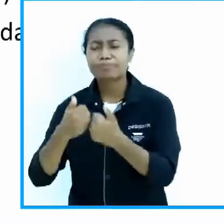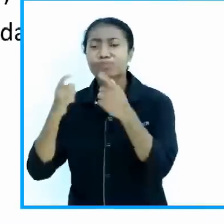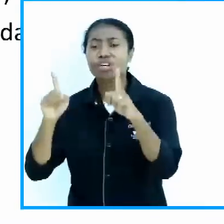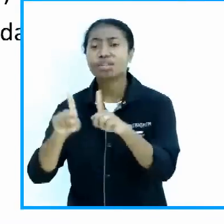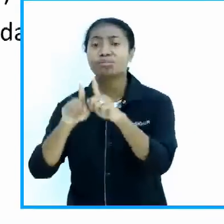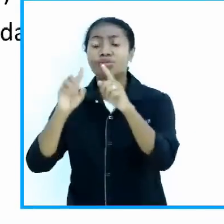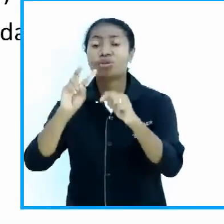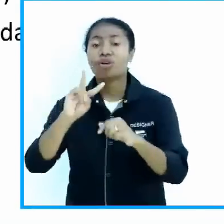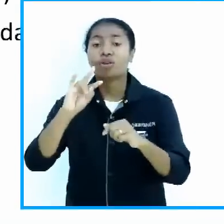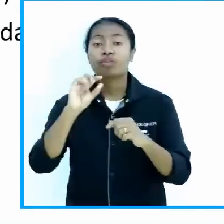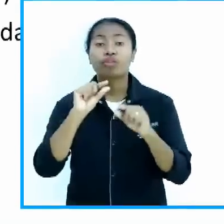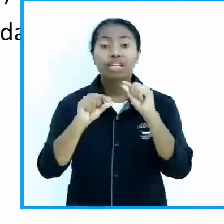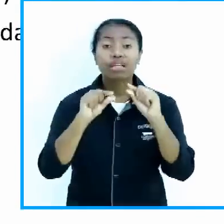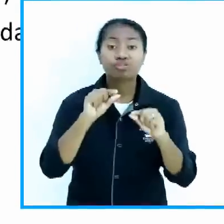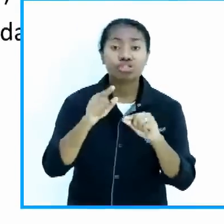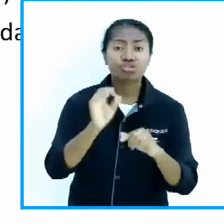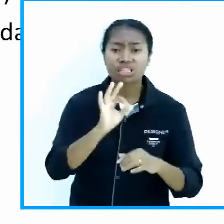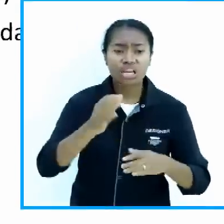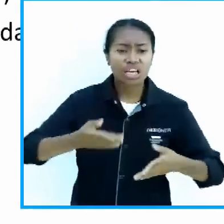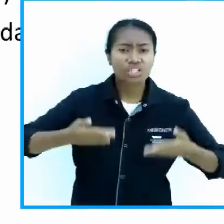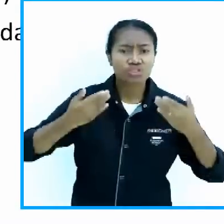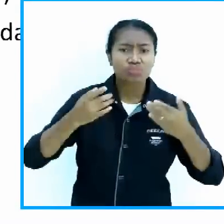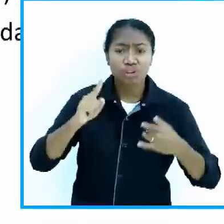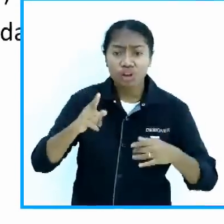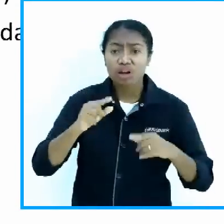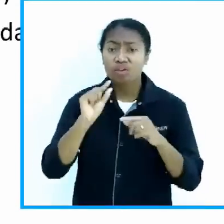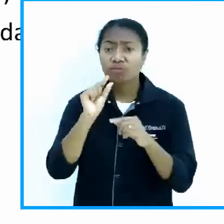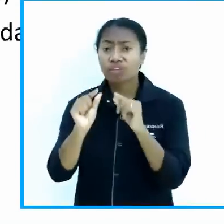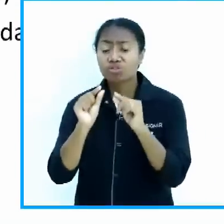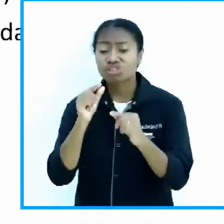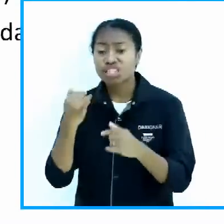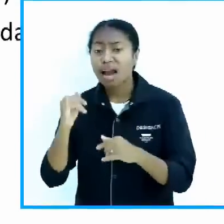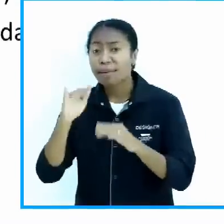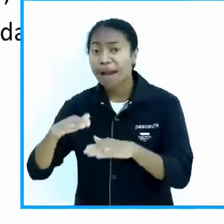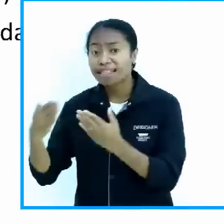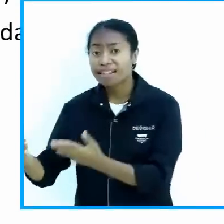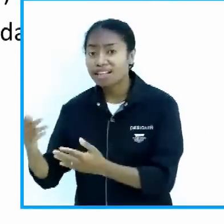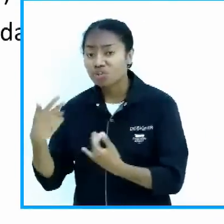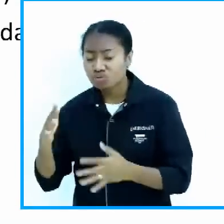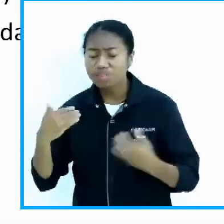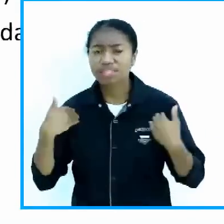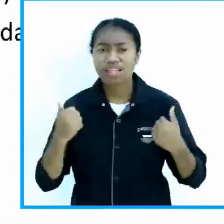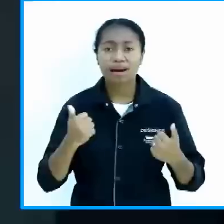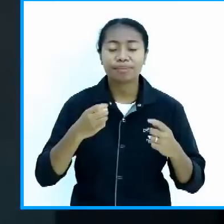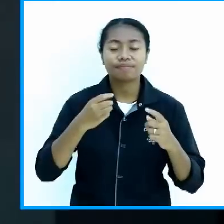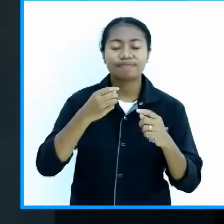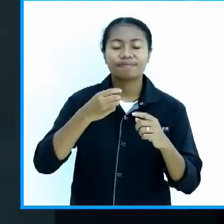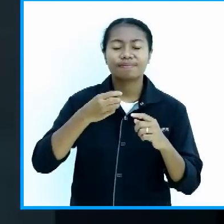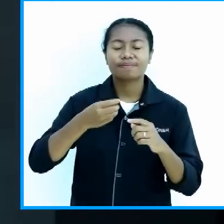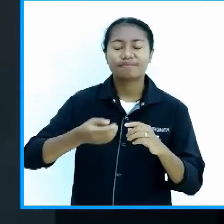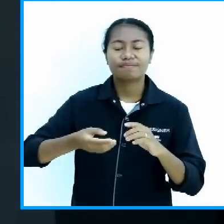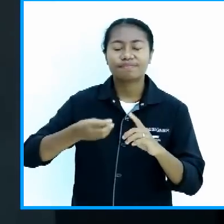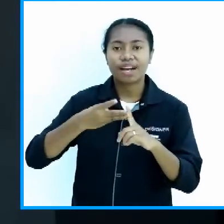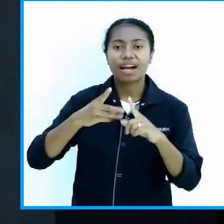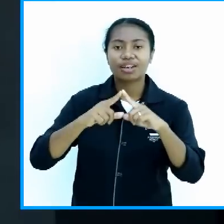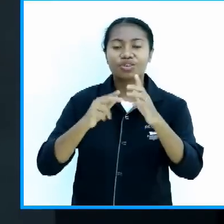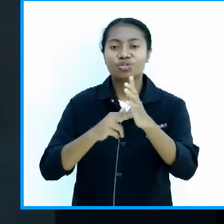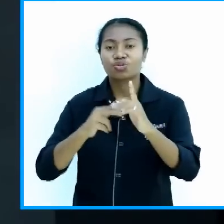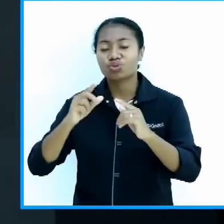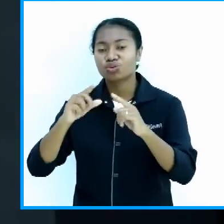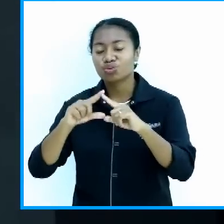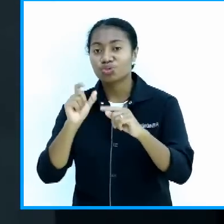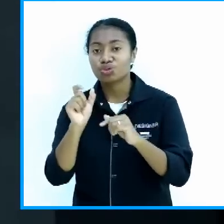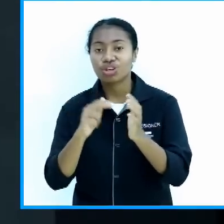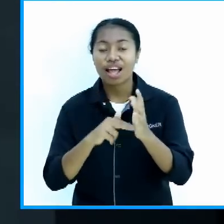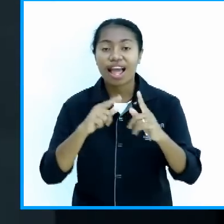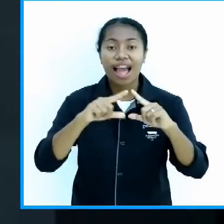hidup. Virus yang mati pun masuk ke tubuh manusia, kita bisa membentuk antibodi yang sama dengan virus yang hidup. Nah, virus yang dimatikan ini